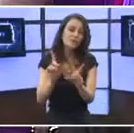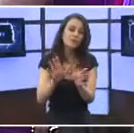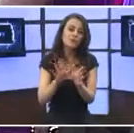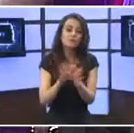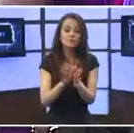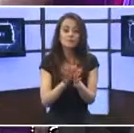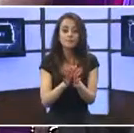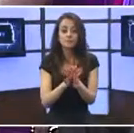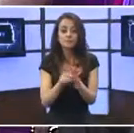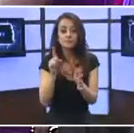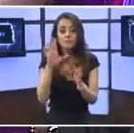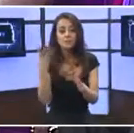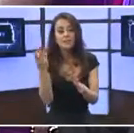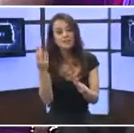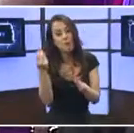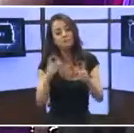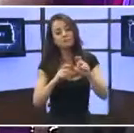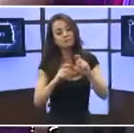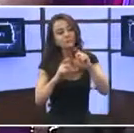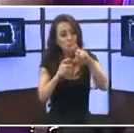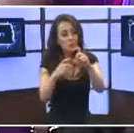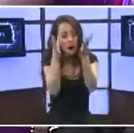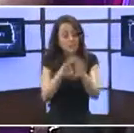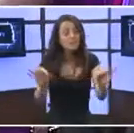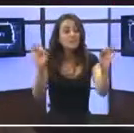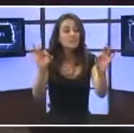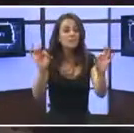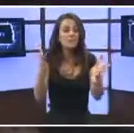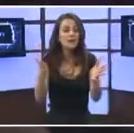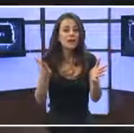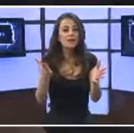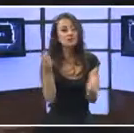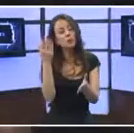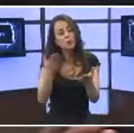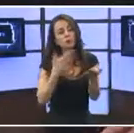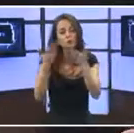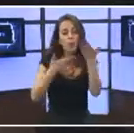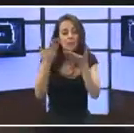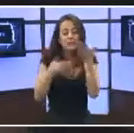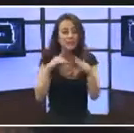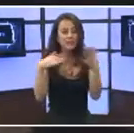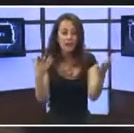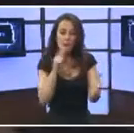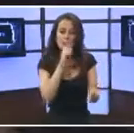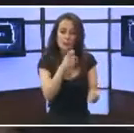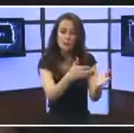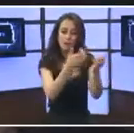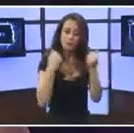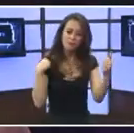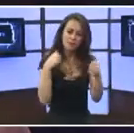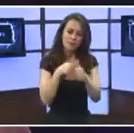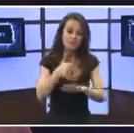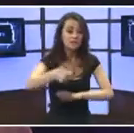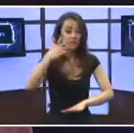olduğunu. Birçok soru hazırlamıştık aslında sizinle. Çok sağ, çok inşallah sohbet edecektik ben, ama özellikle, sözünüzü alıyorum ben bakın, tekrar ben başkanım. Bakın ben